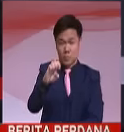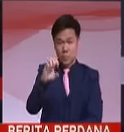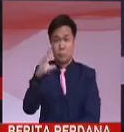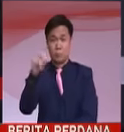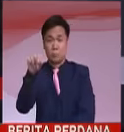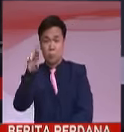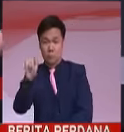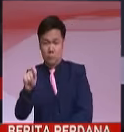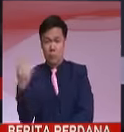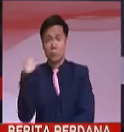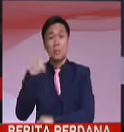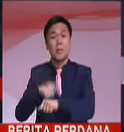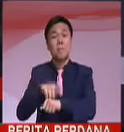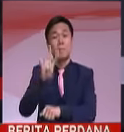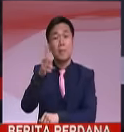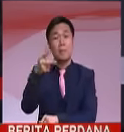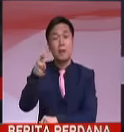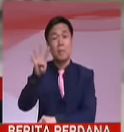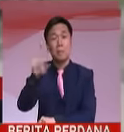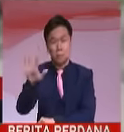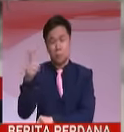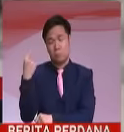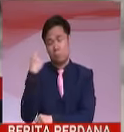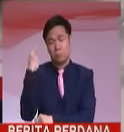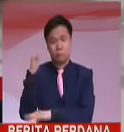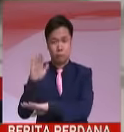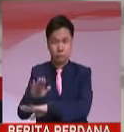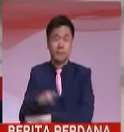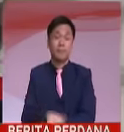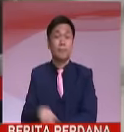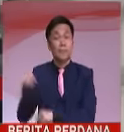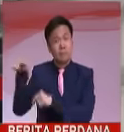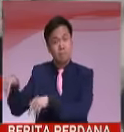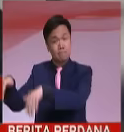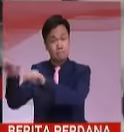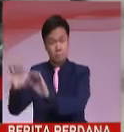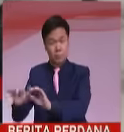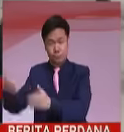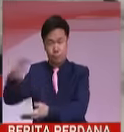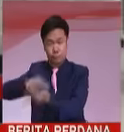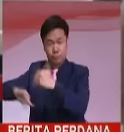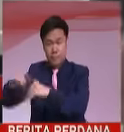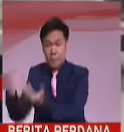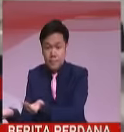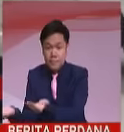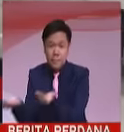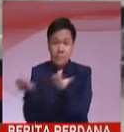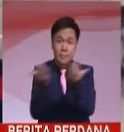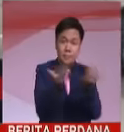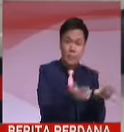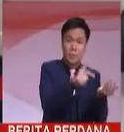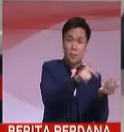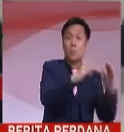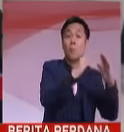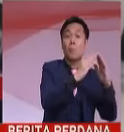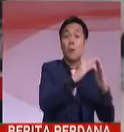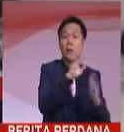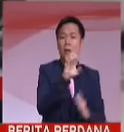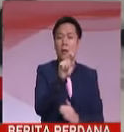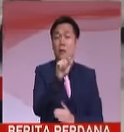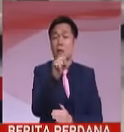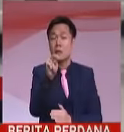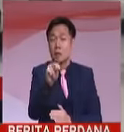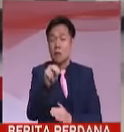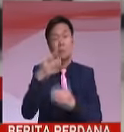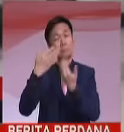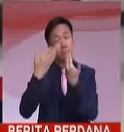45 Minutes petang tadi channel sahor hamah dibawa ke kediamannya di Jalan Ijen sebaik urusan Hospital